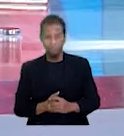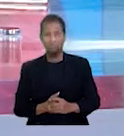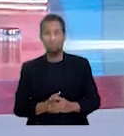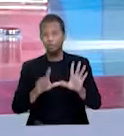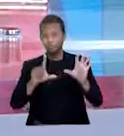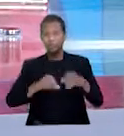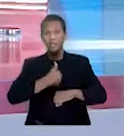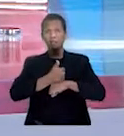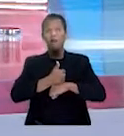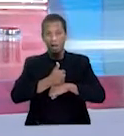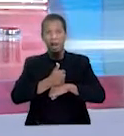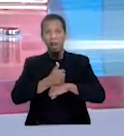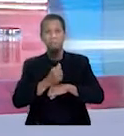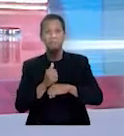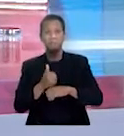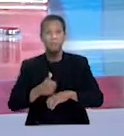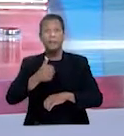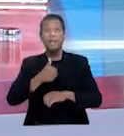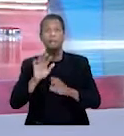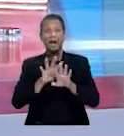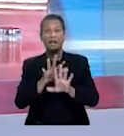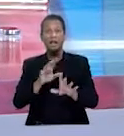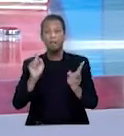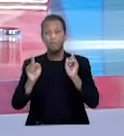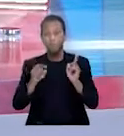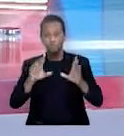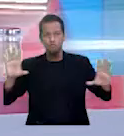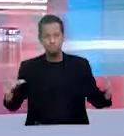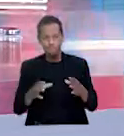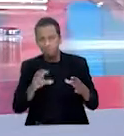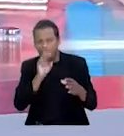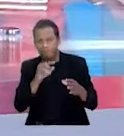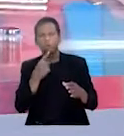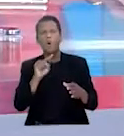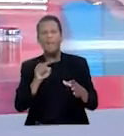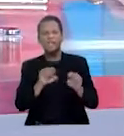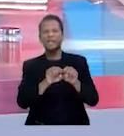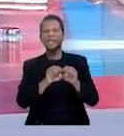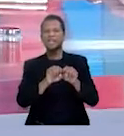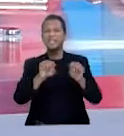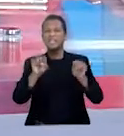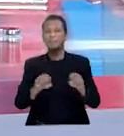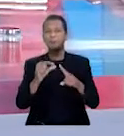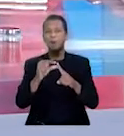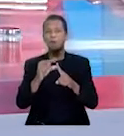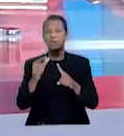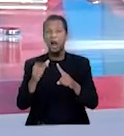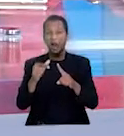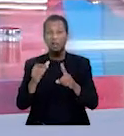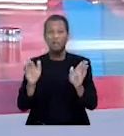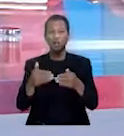7 ketua umum dan pimpinan partai politik parlemen berkumpul untuk menyatakan sikap menolak sistem proporsional tertutup pada